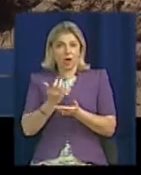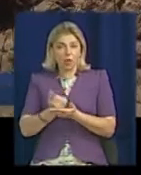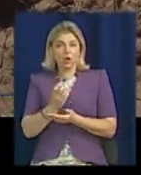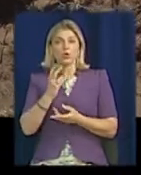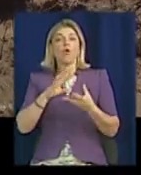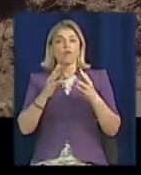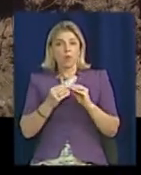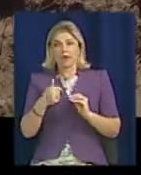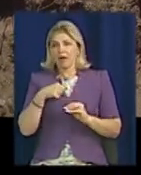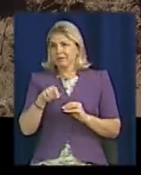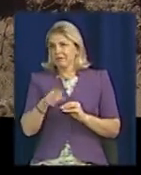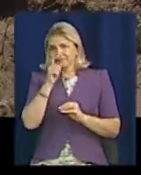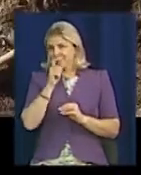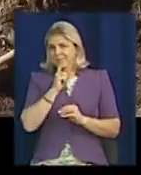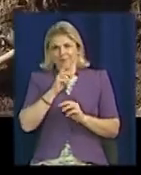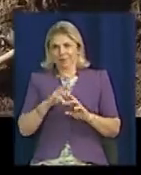принципі я в цьому не розбираюся.